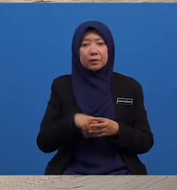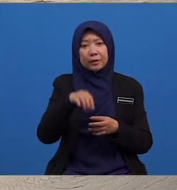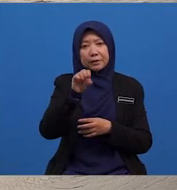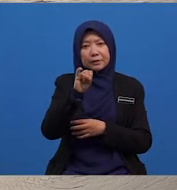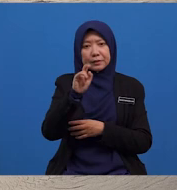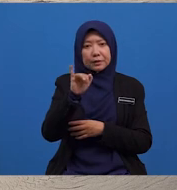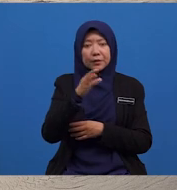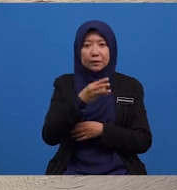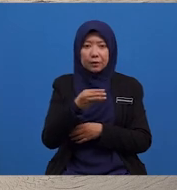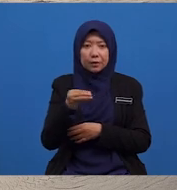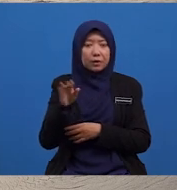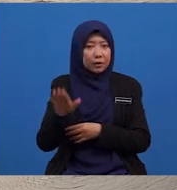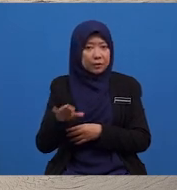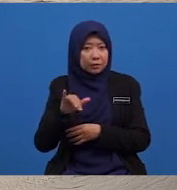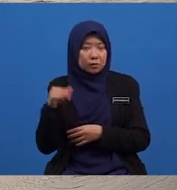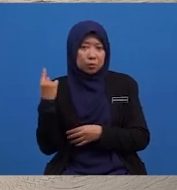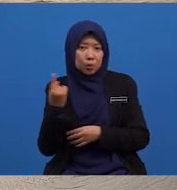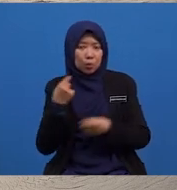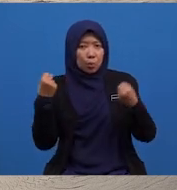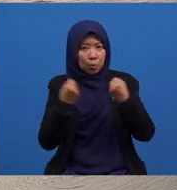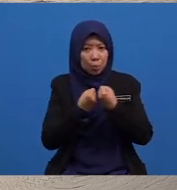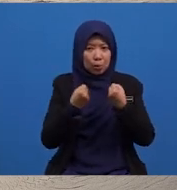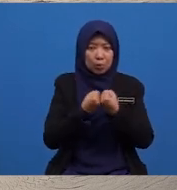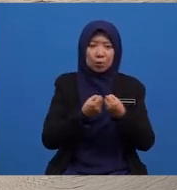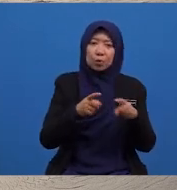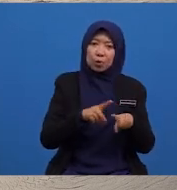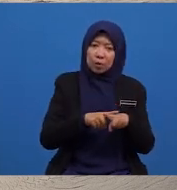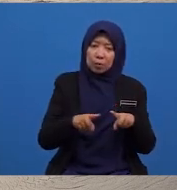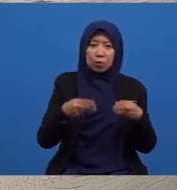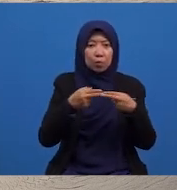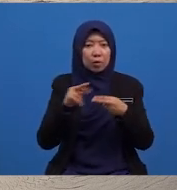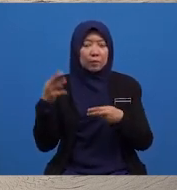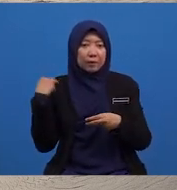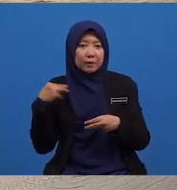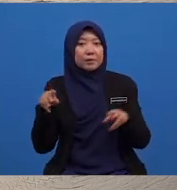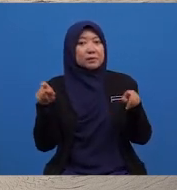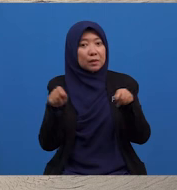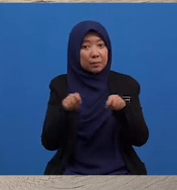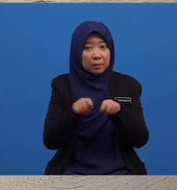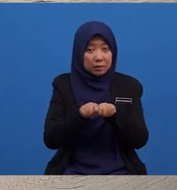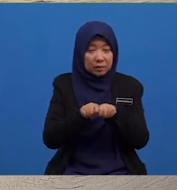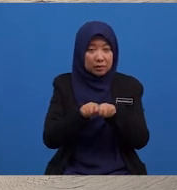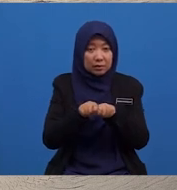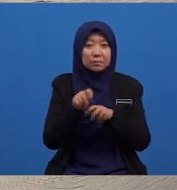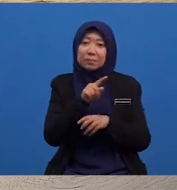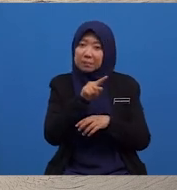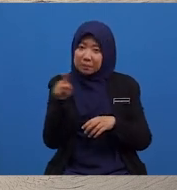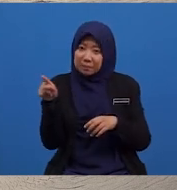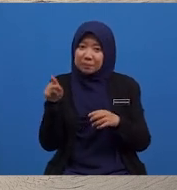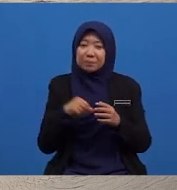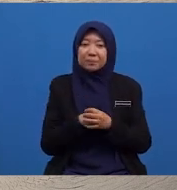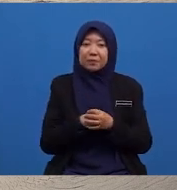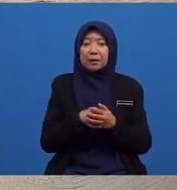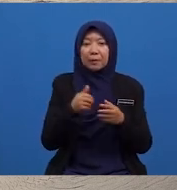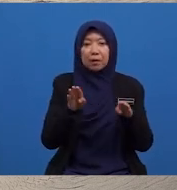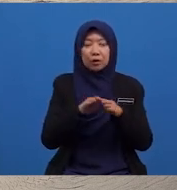Siti dan adiknya selalu bergaduh namun hubungan mereka seperti tempat kosong. A.